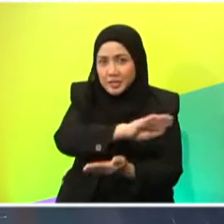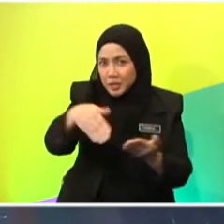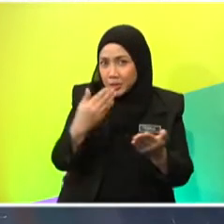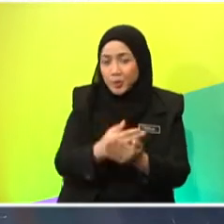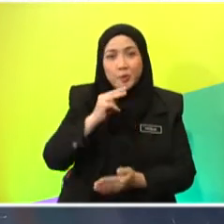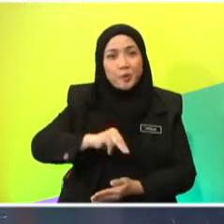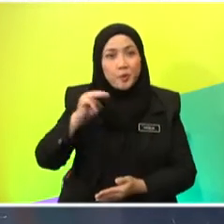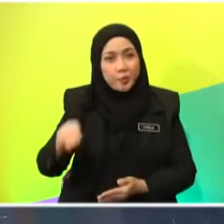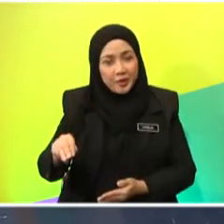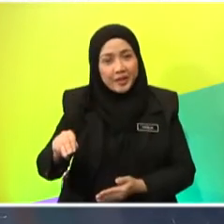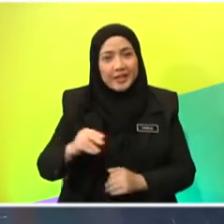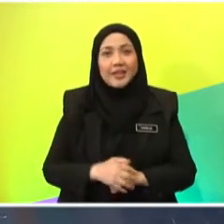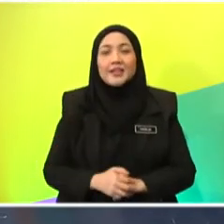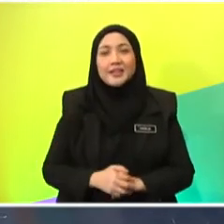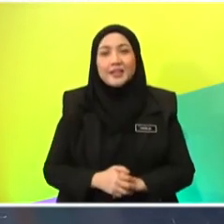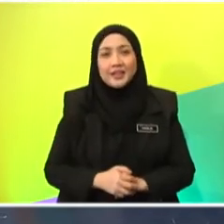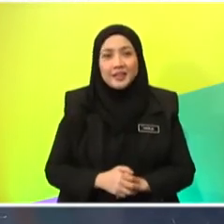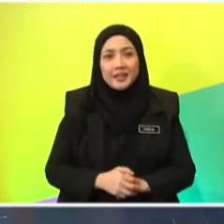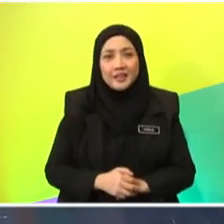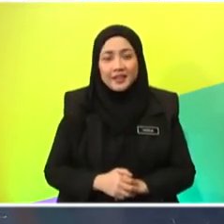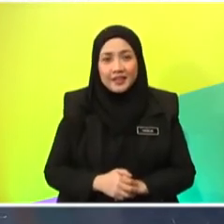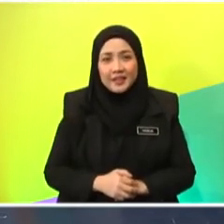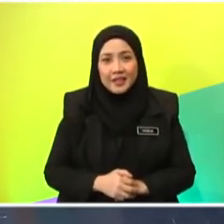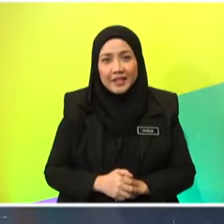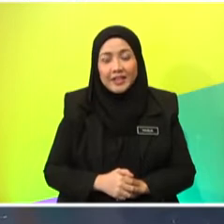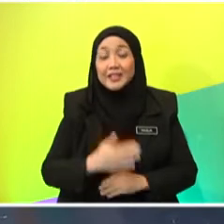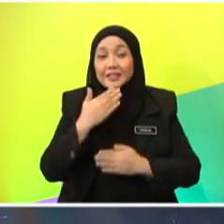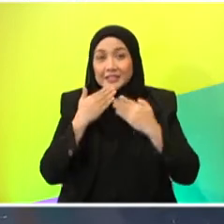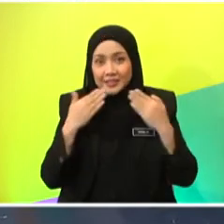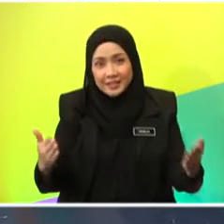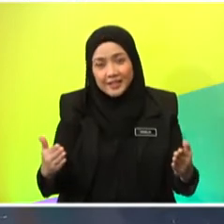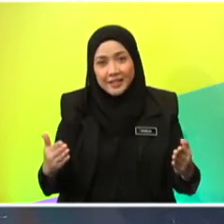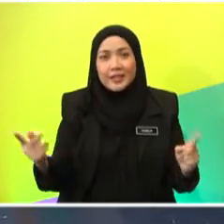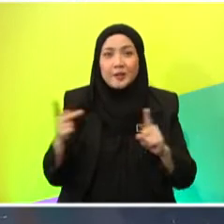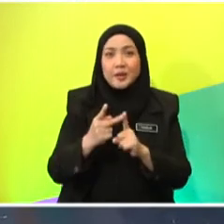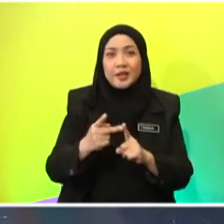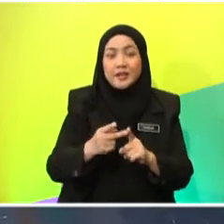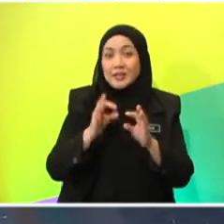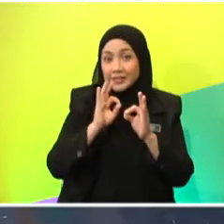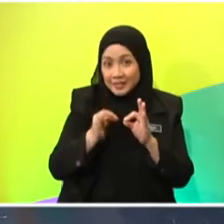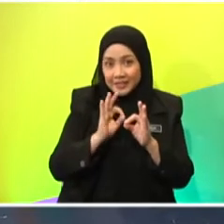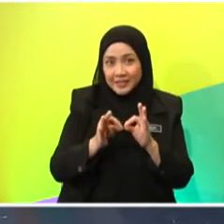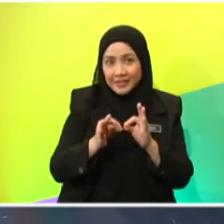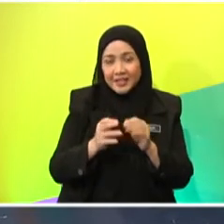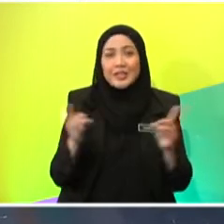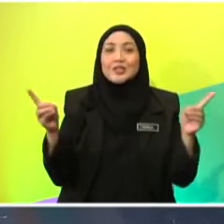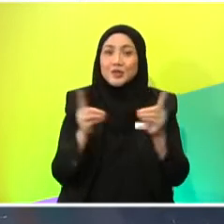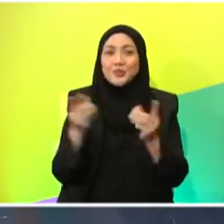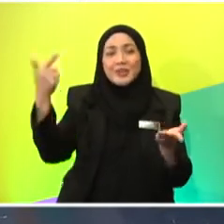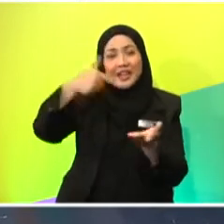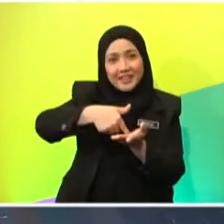Bekasi pada sego dan tak lupa kepada Aceh guru bahasa kita yaitu C Gone Hai khas liar rizkimu lagi bye